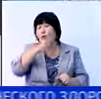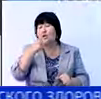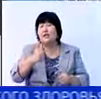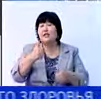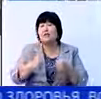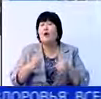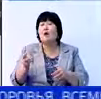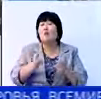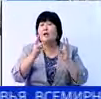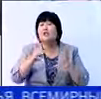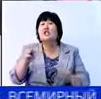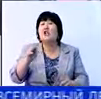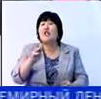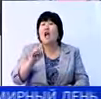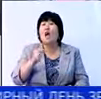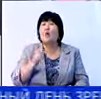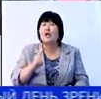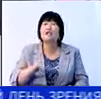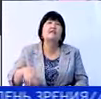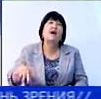– пожарный Жанна Курганского района.